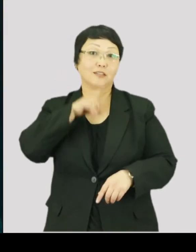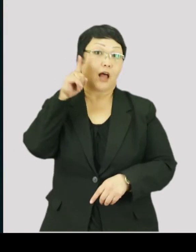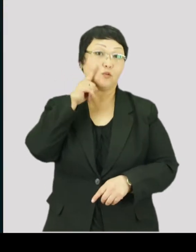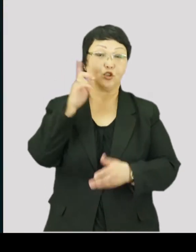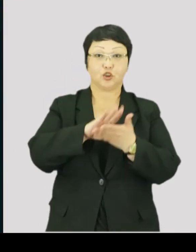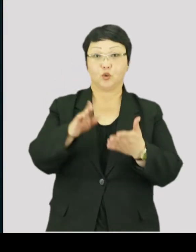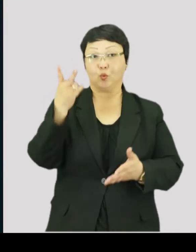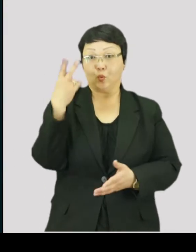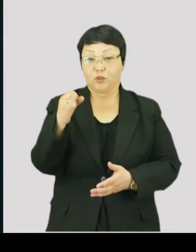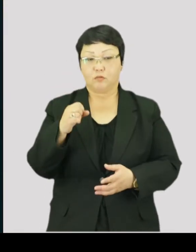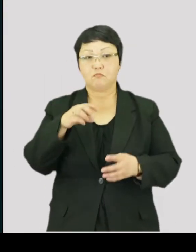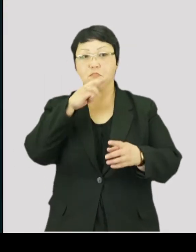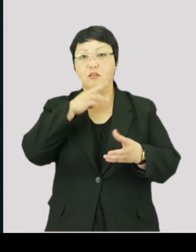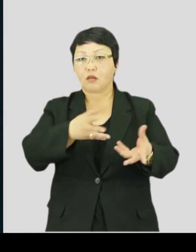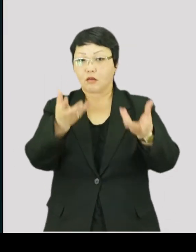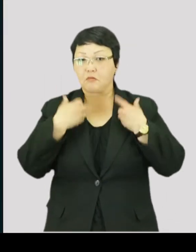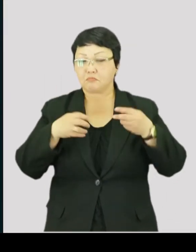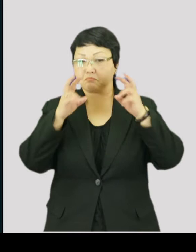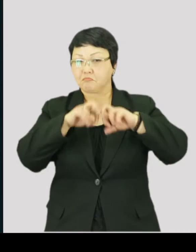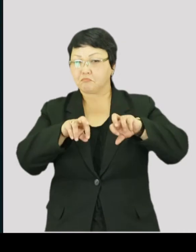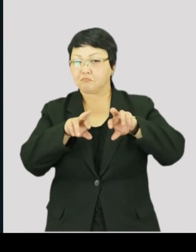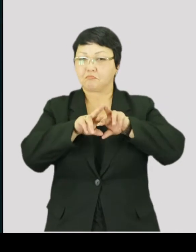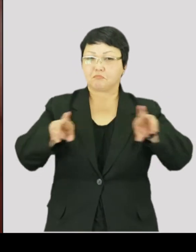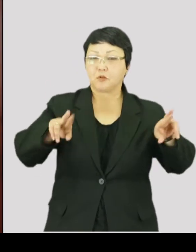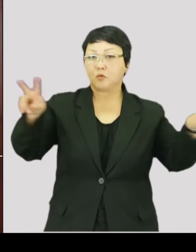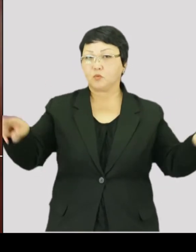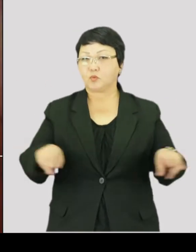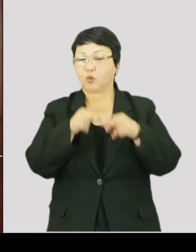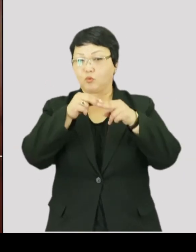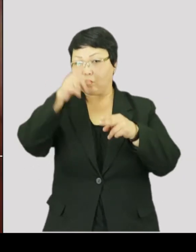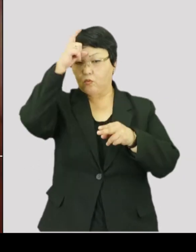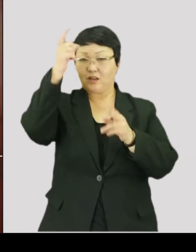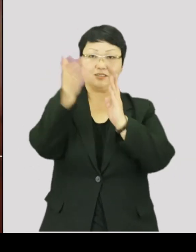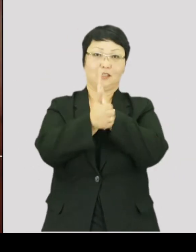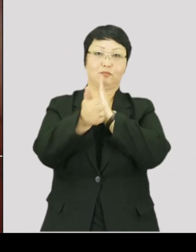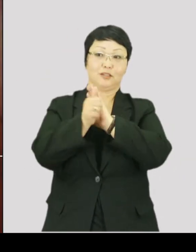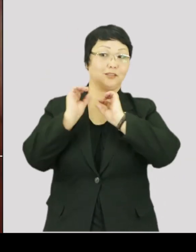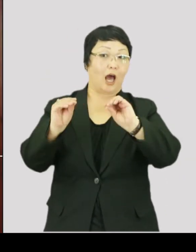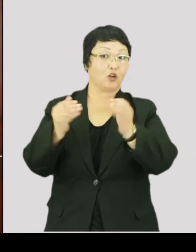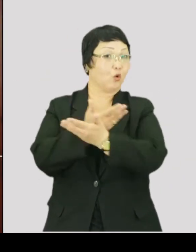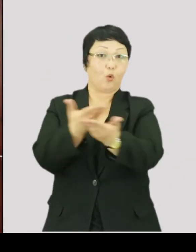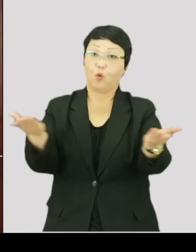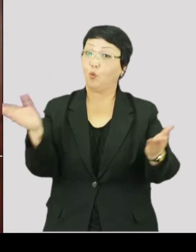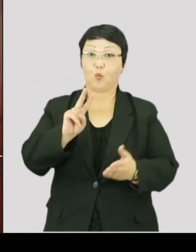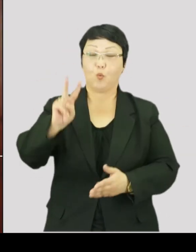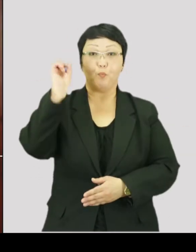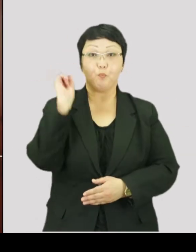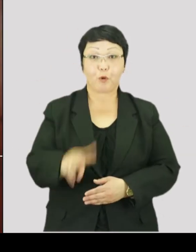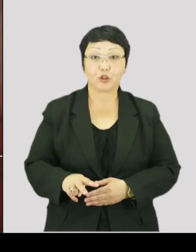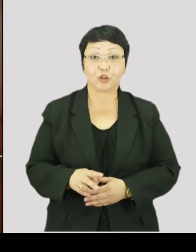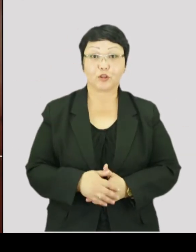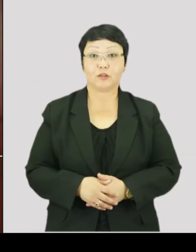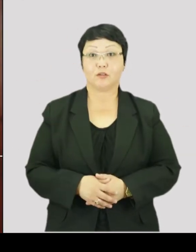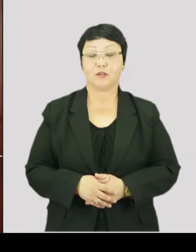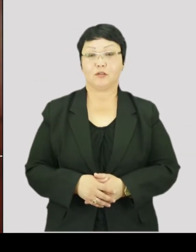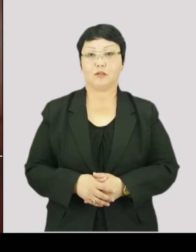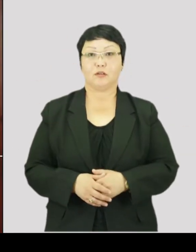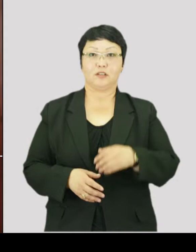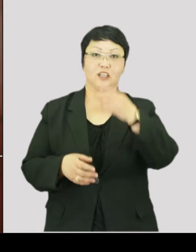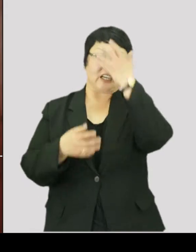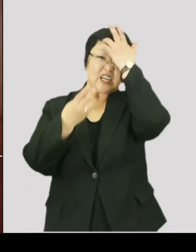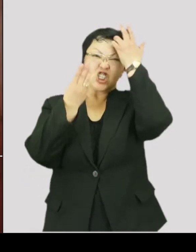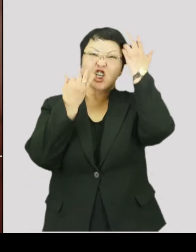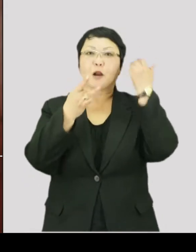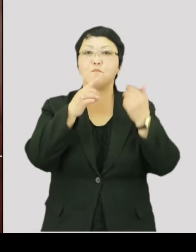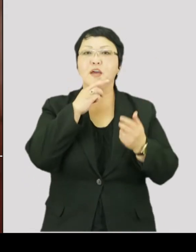авах, ялгах, дүгнэх тийм чадвартай болгохгүй бол өнөөдөр үнэндээ бол тэр нөгөө шар гэж мэдээлэл хилээд